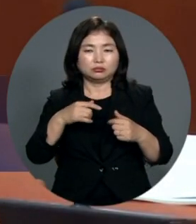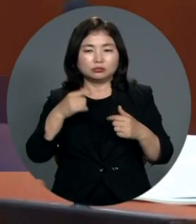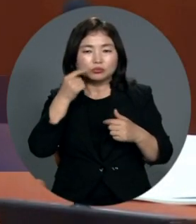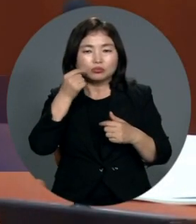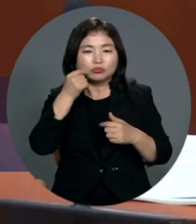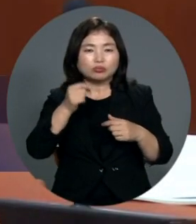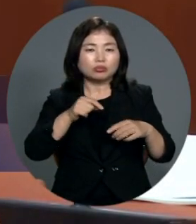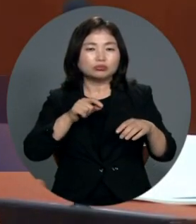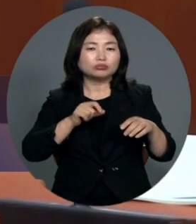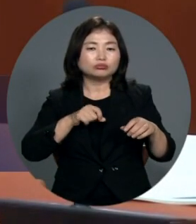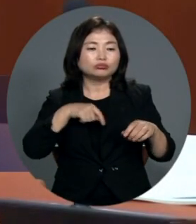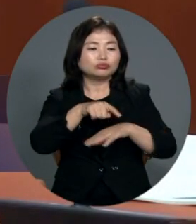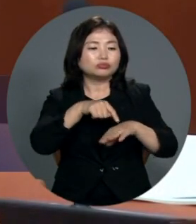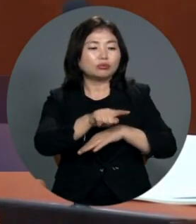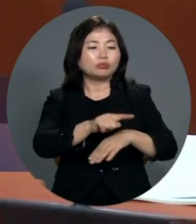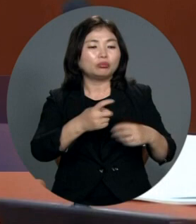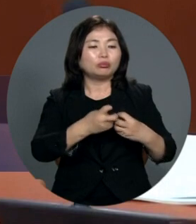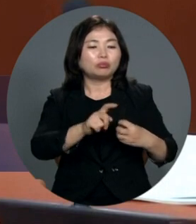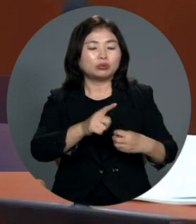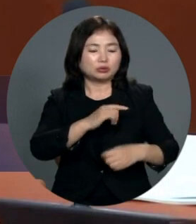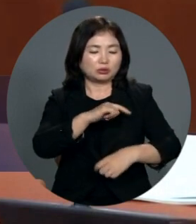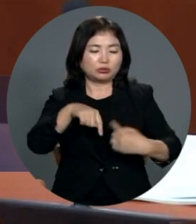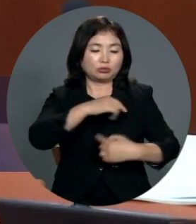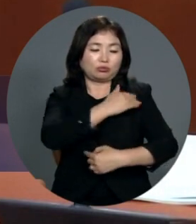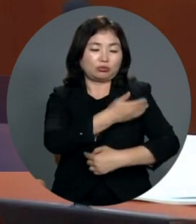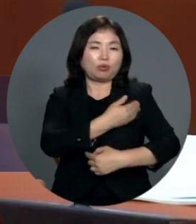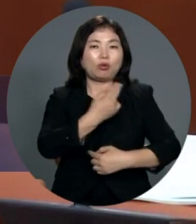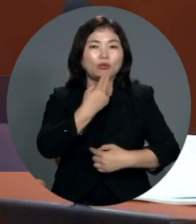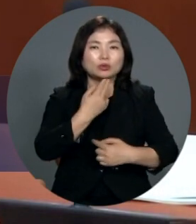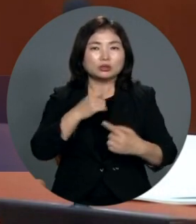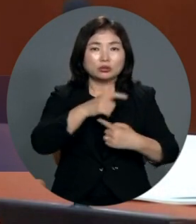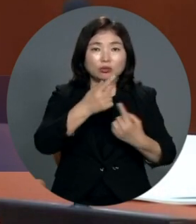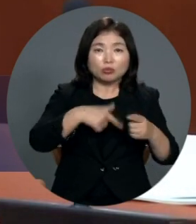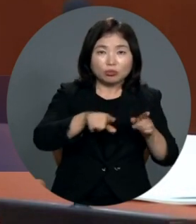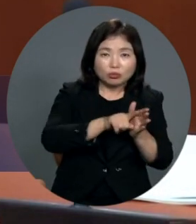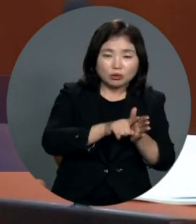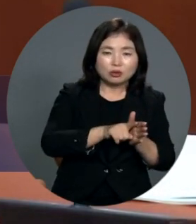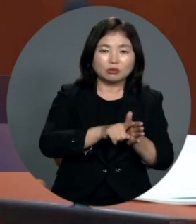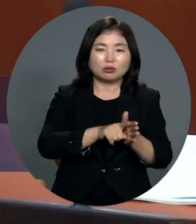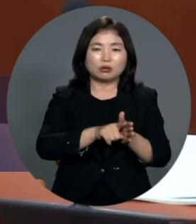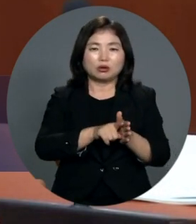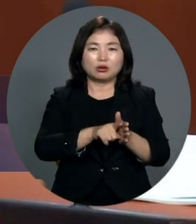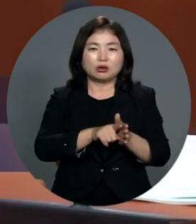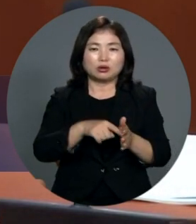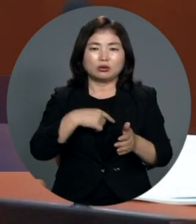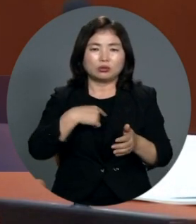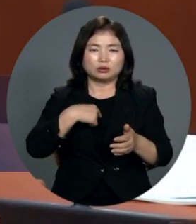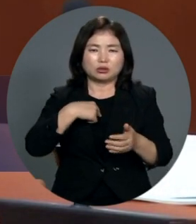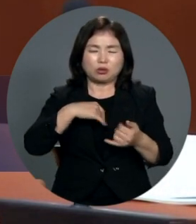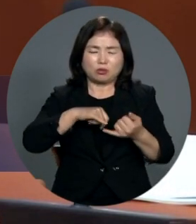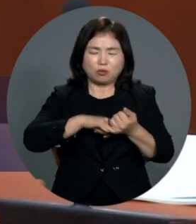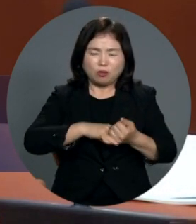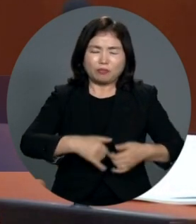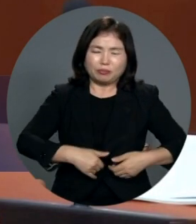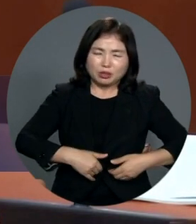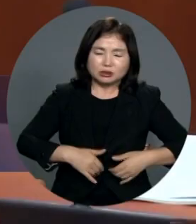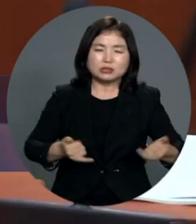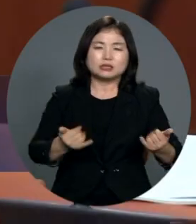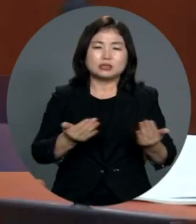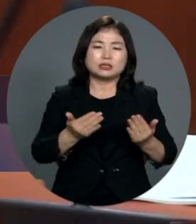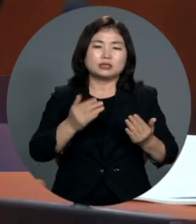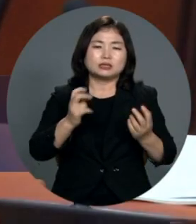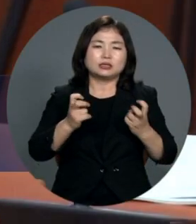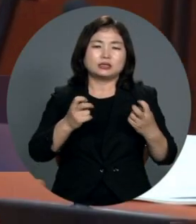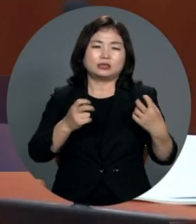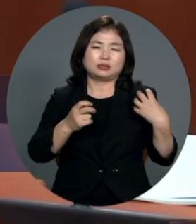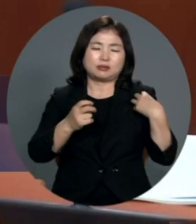있다고 그러고 기업의 경영권이 없는데 이렇게 기업을 위해서 꼭 자기가 필요한 관계로 해당 업무를 자기가